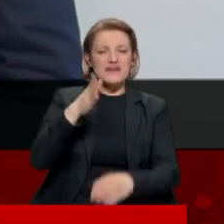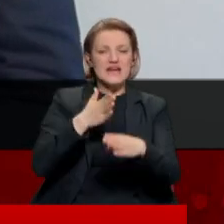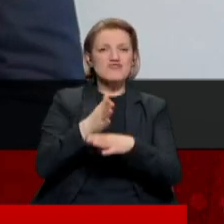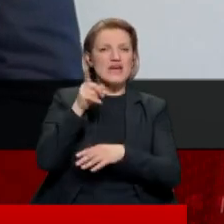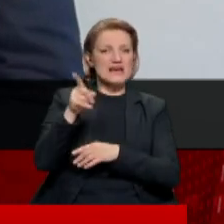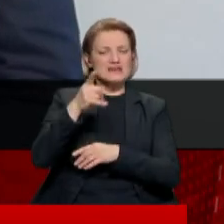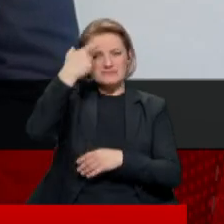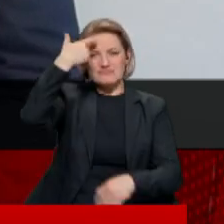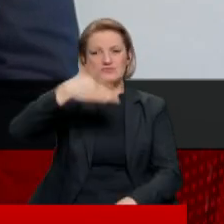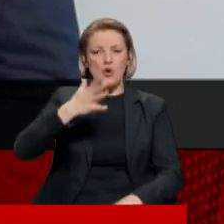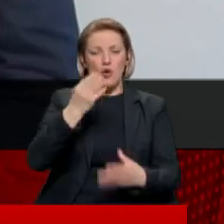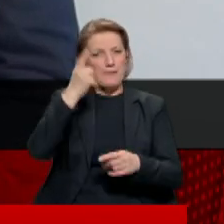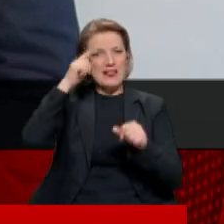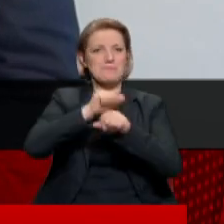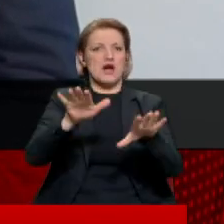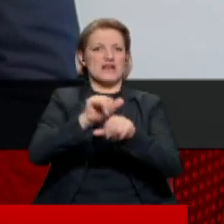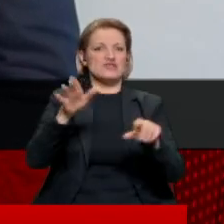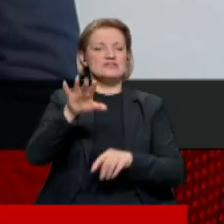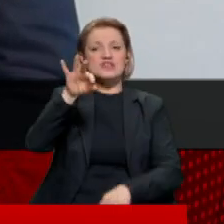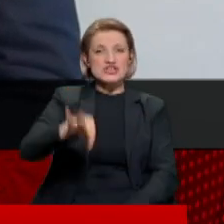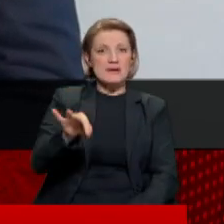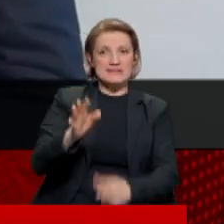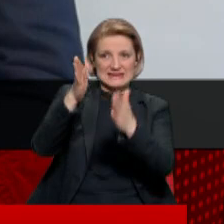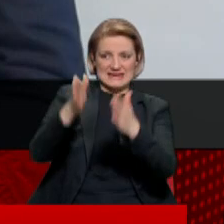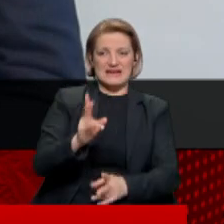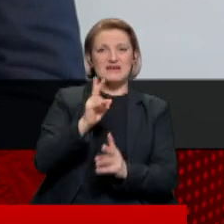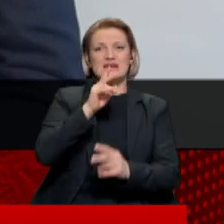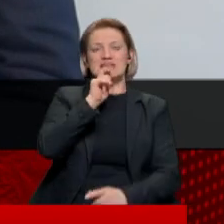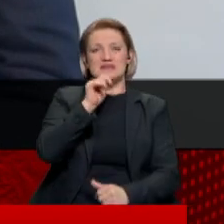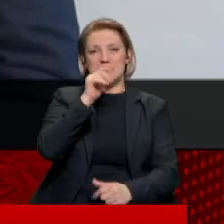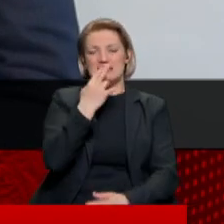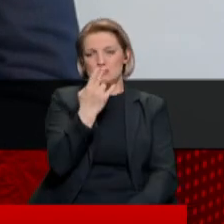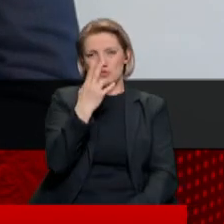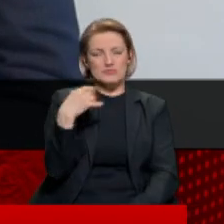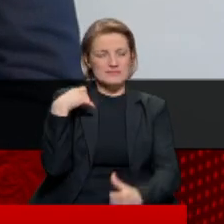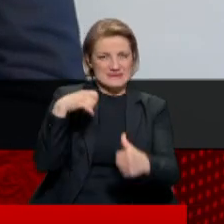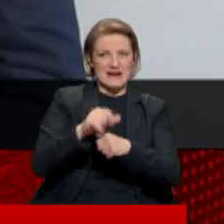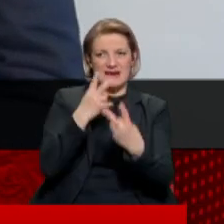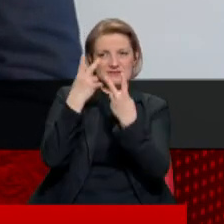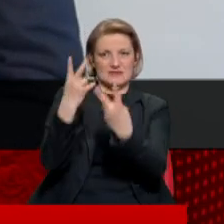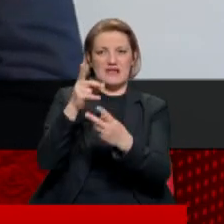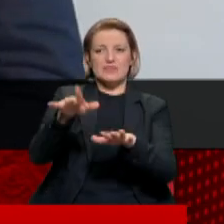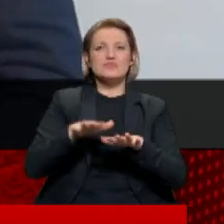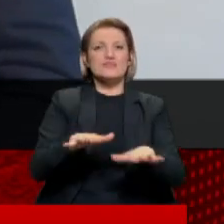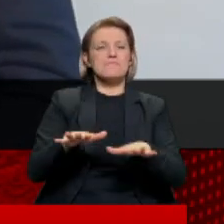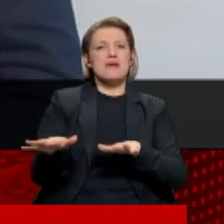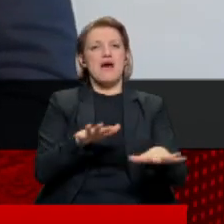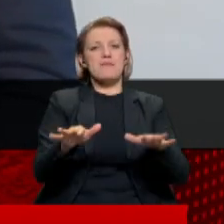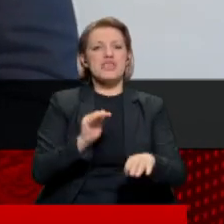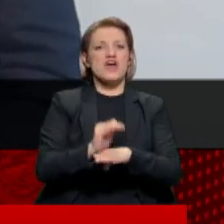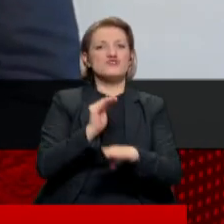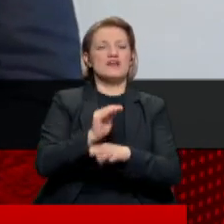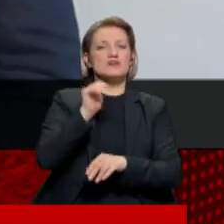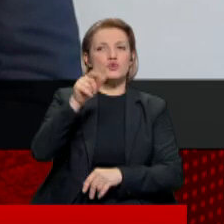gerçeği sarsıcı bilgiler paylaştınız. Ve şimdi söz yeniden sizde. Depremin yaşandığı gün